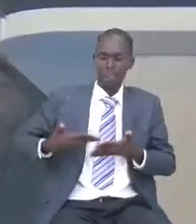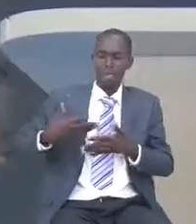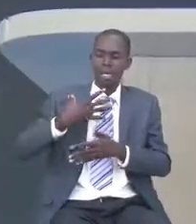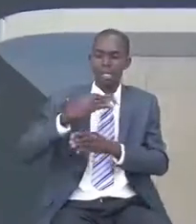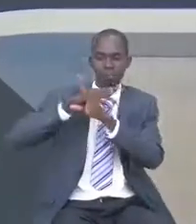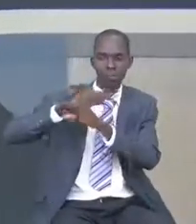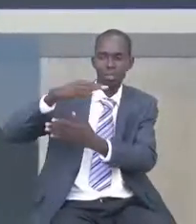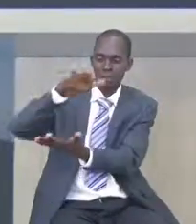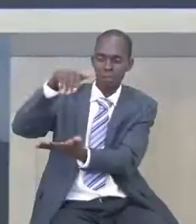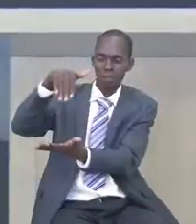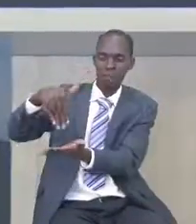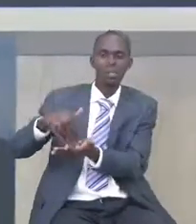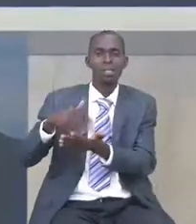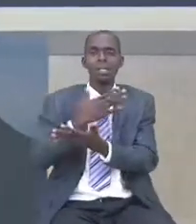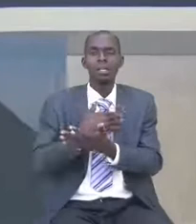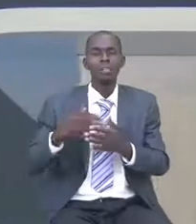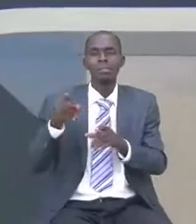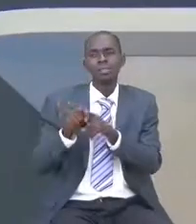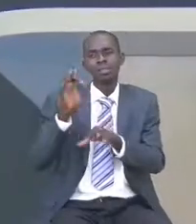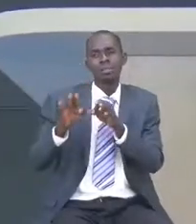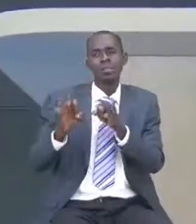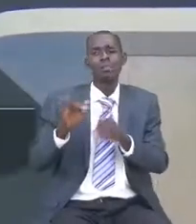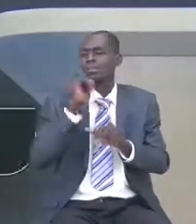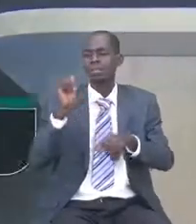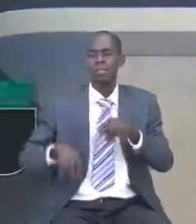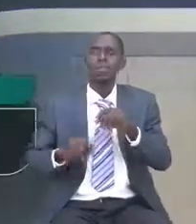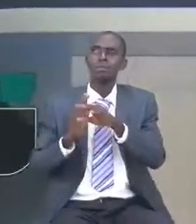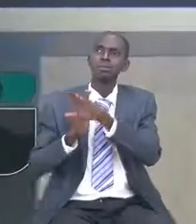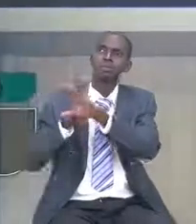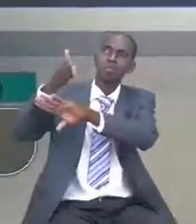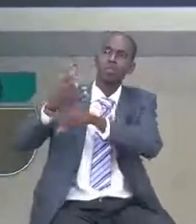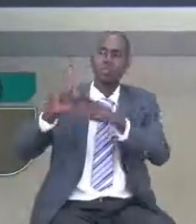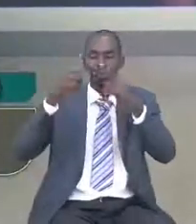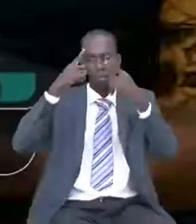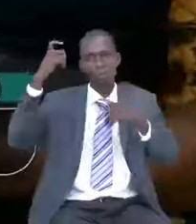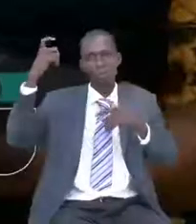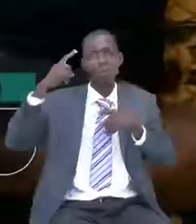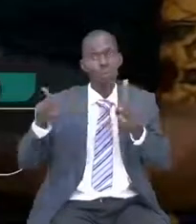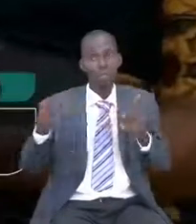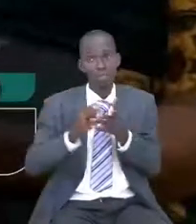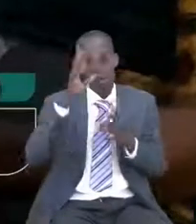rêve, comme si il ne va jamais réussir. Mais il a réussi. Et je vais